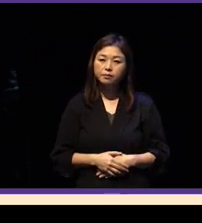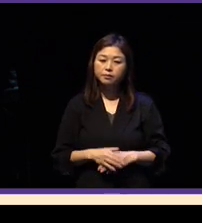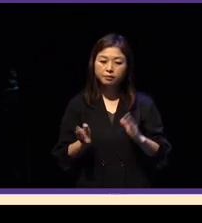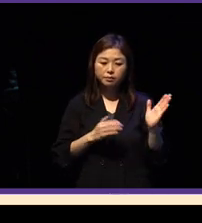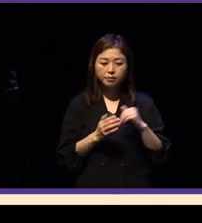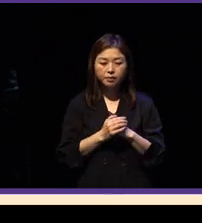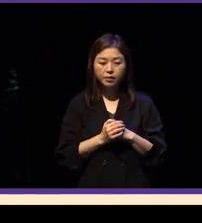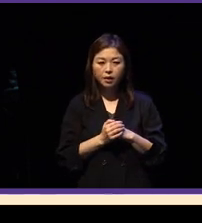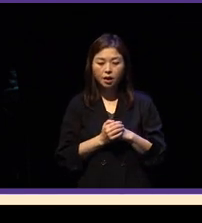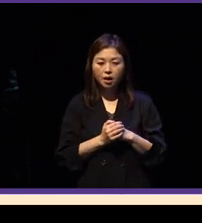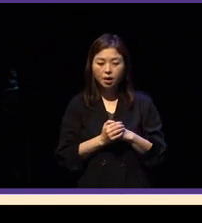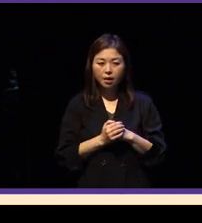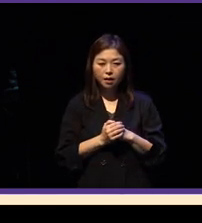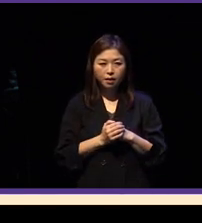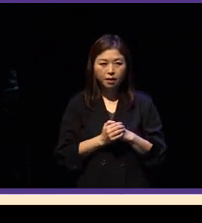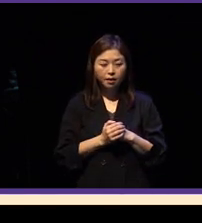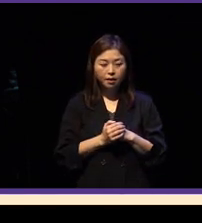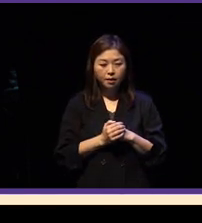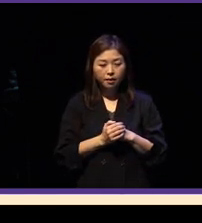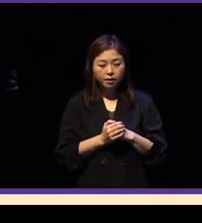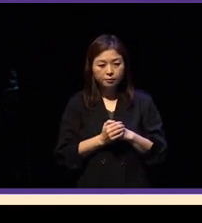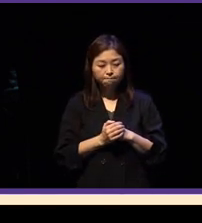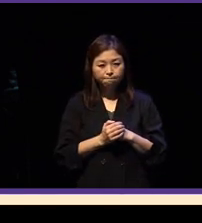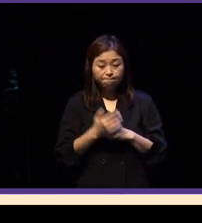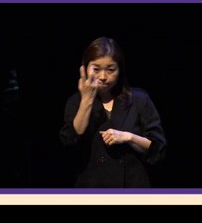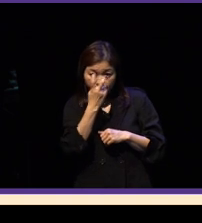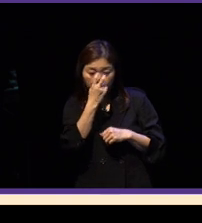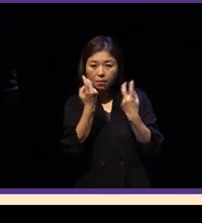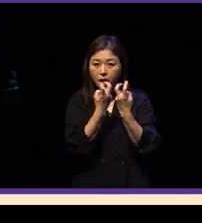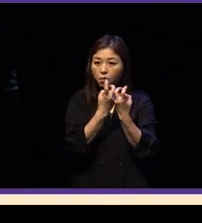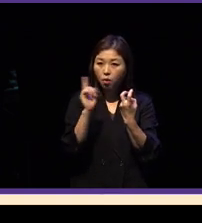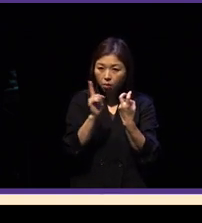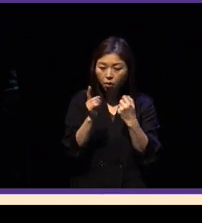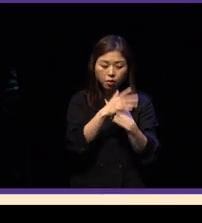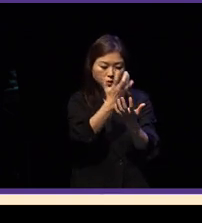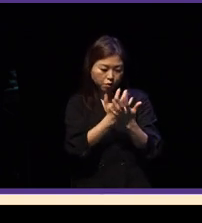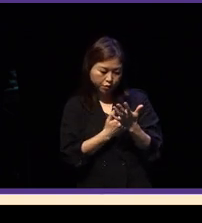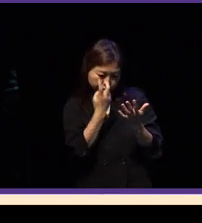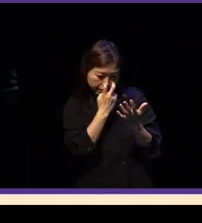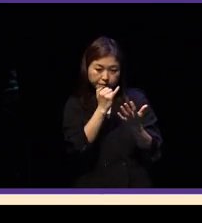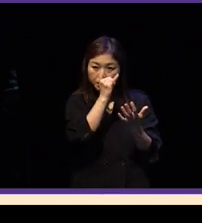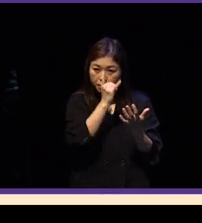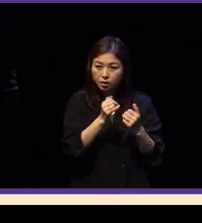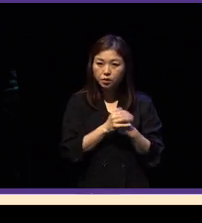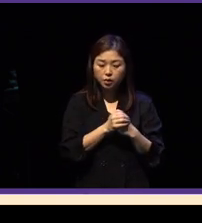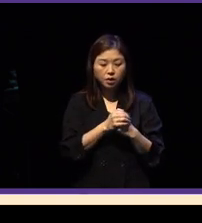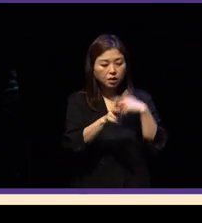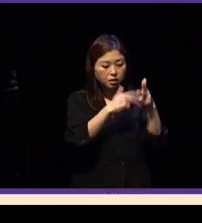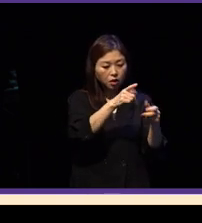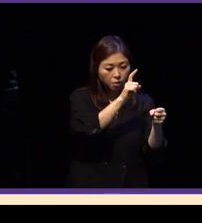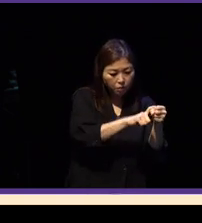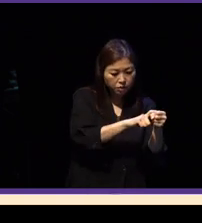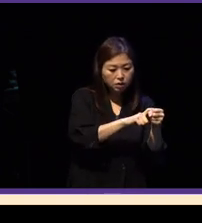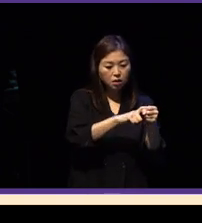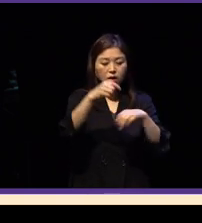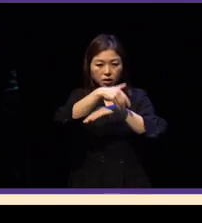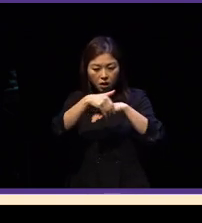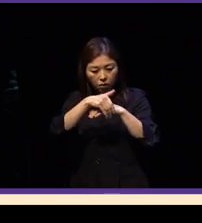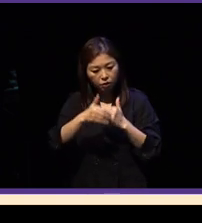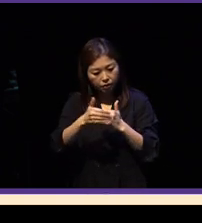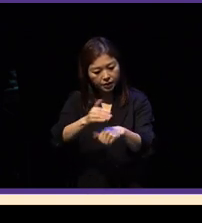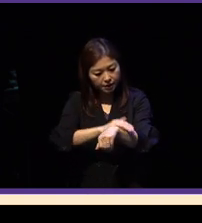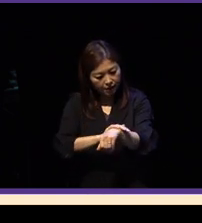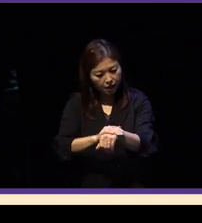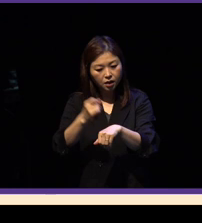심의 방법은 이제 서류 심의로 진행할 예정이고 심의 기준은 사업 목적, 계획의 충실성, 기대